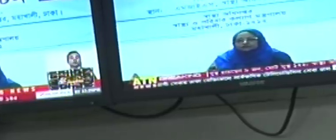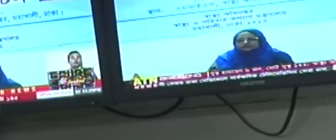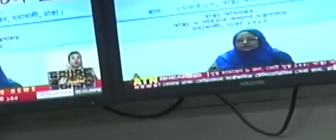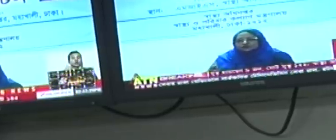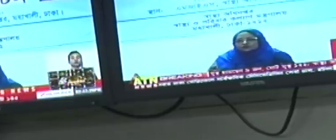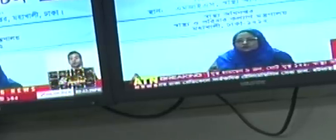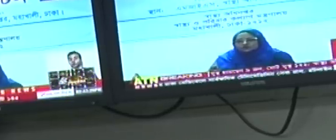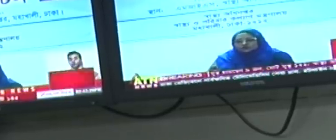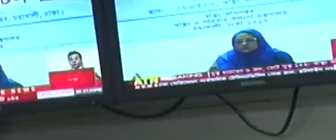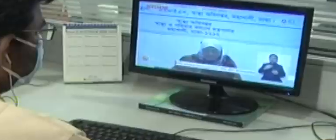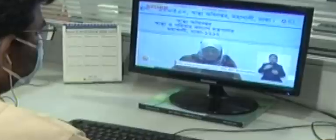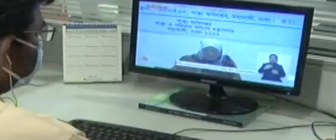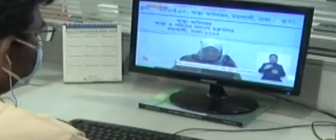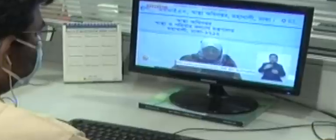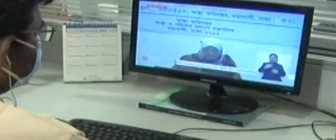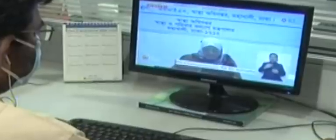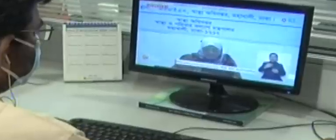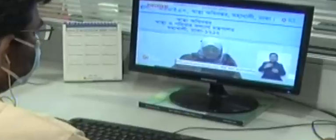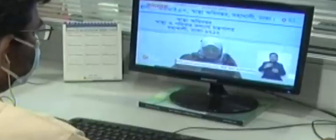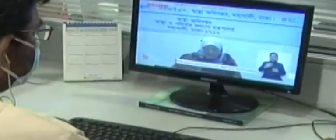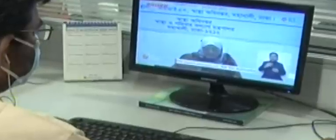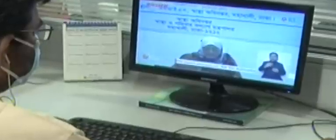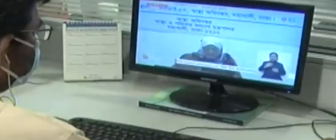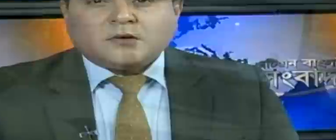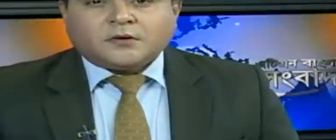হুমায়ুন চিস্তি, এটিএন বাংলা, ঢাকা।